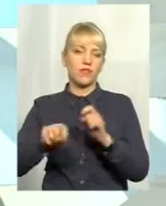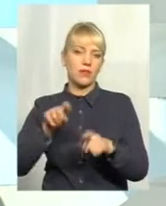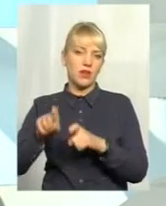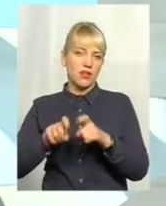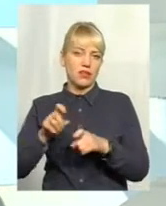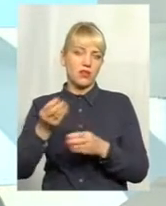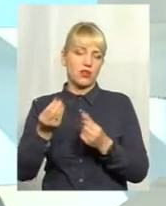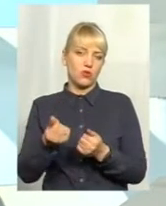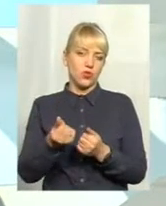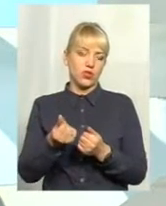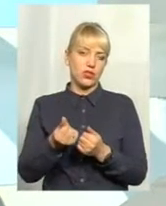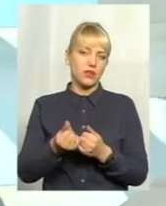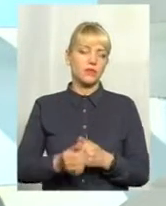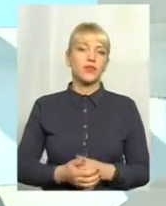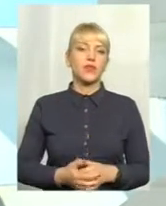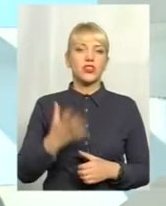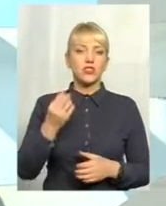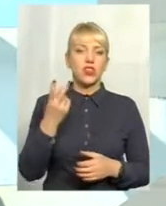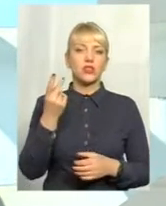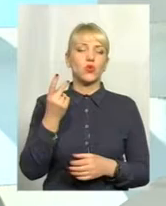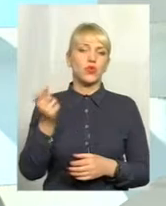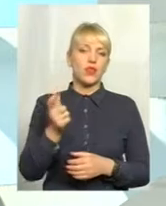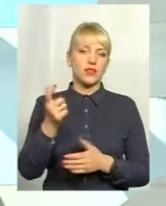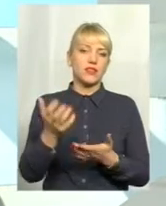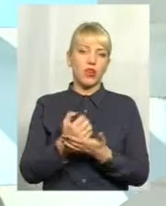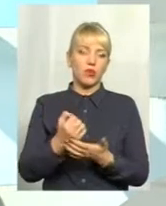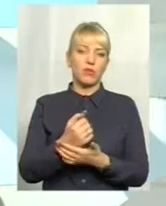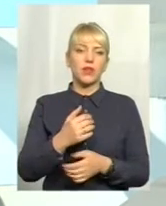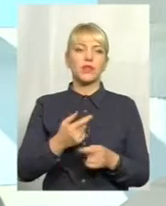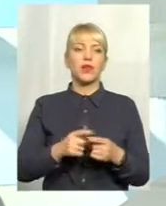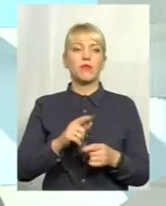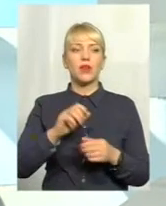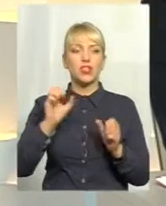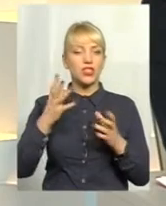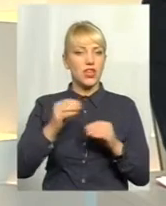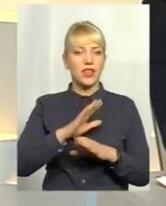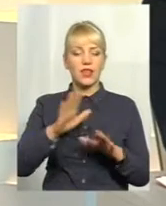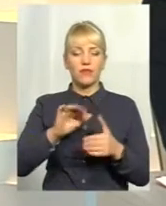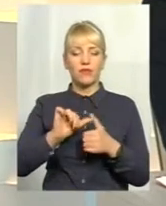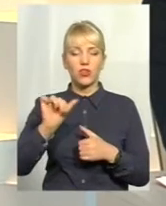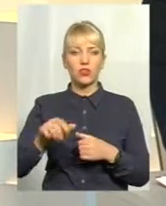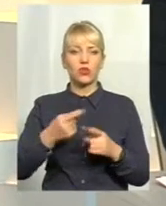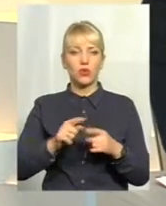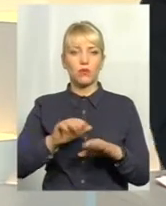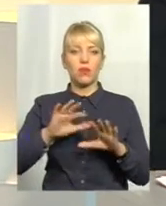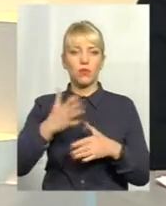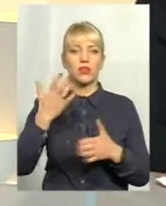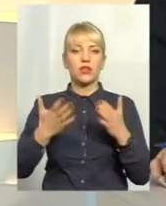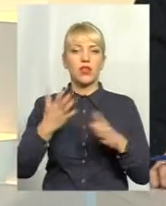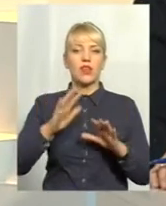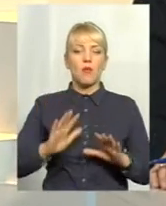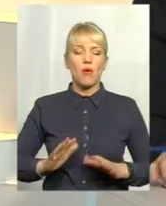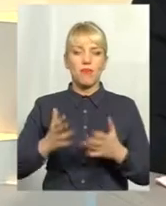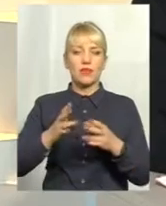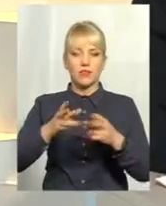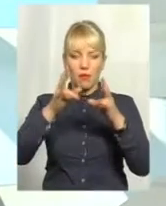ще стягувати, ну, так кошти. Так би мовити, вже заробити ще. Ще раз, так. Але ми не будемо, можемо виключати той момент, що нам, той факт, що на момент падіння,